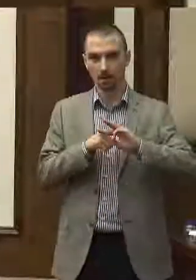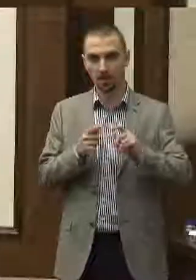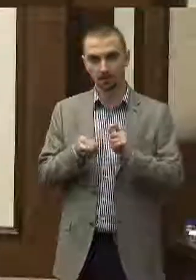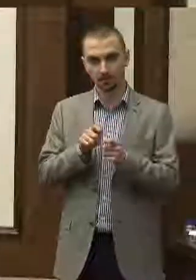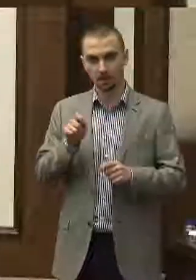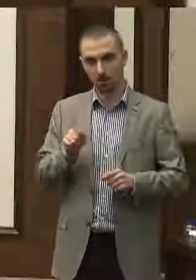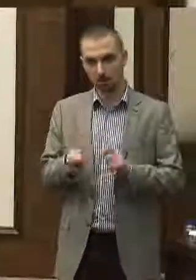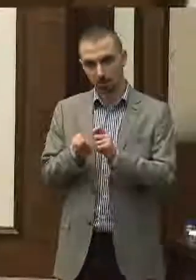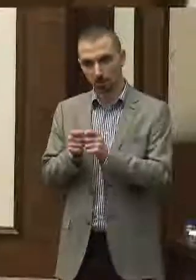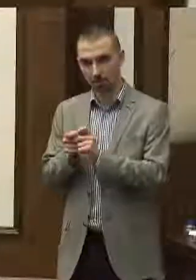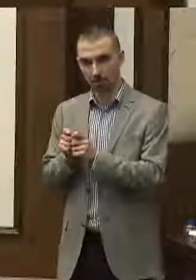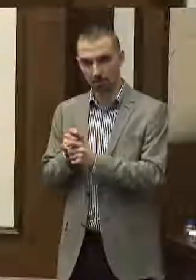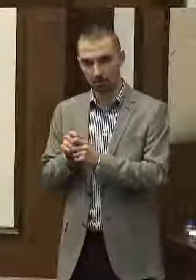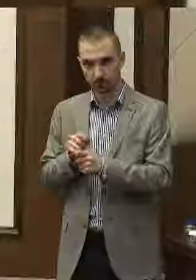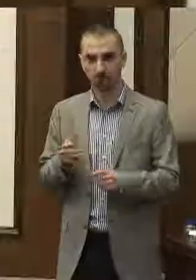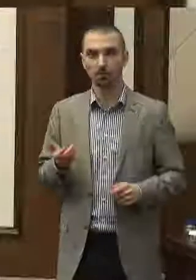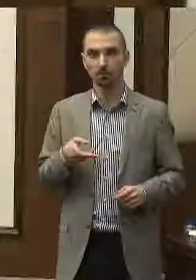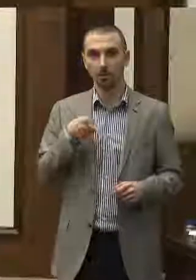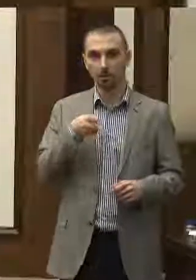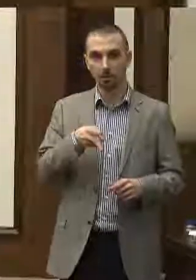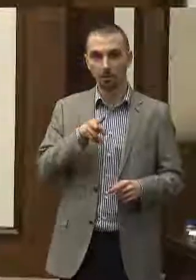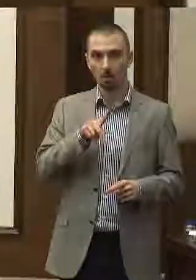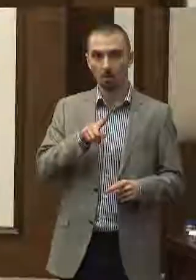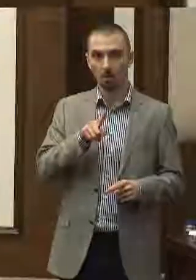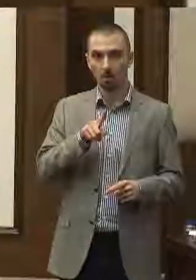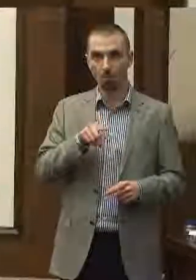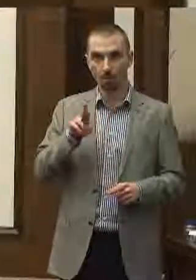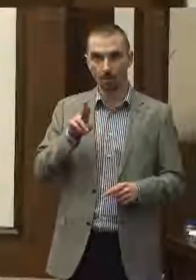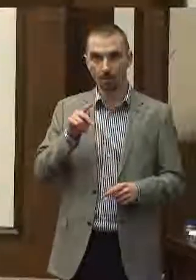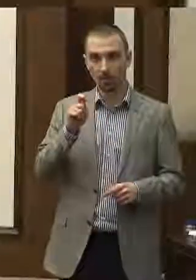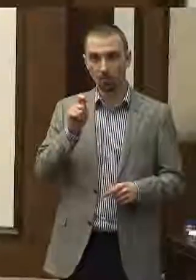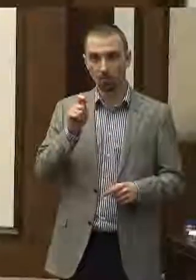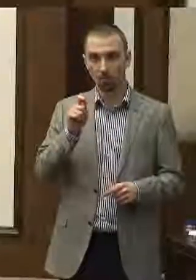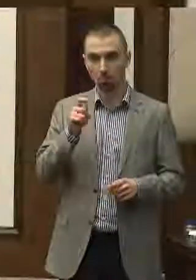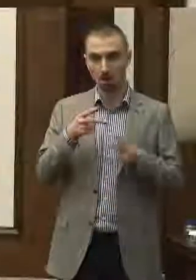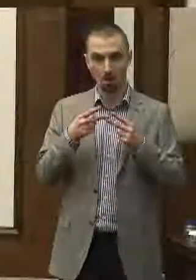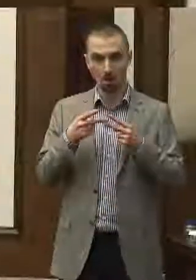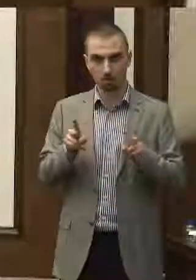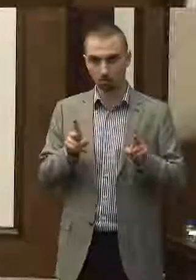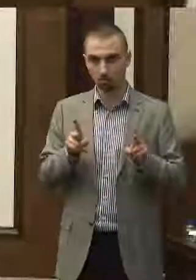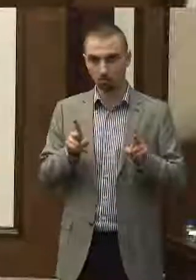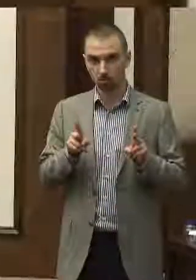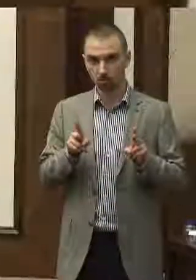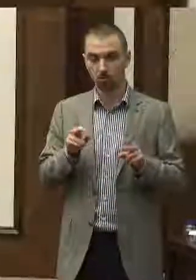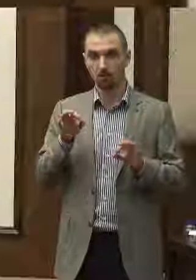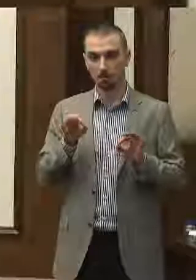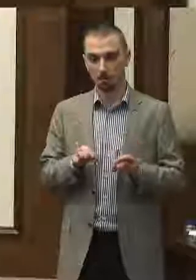kabinimizde bugüne kadar 2017 Temmuz ayında açarak hizmete